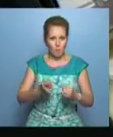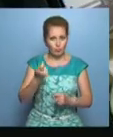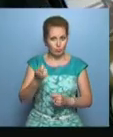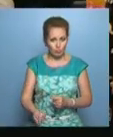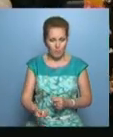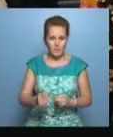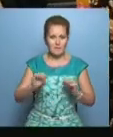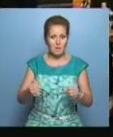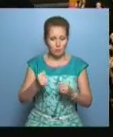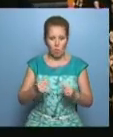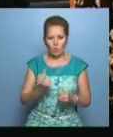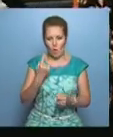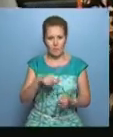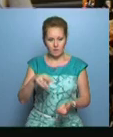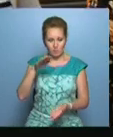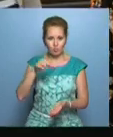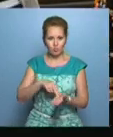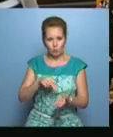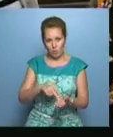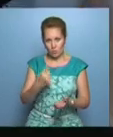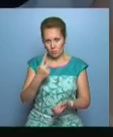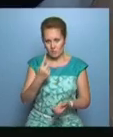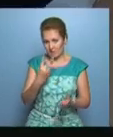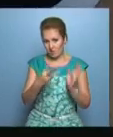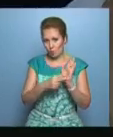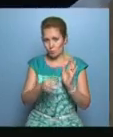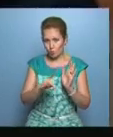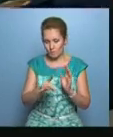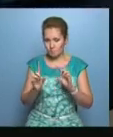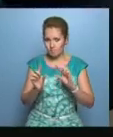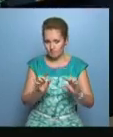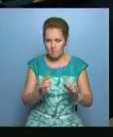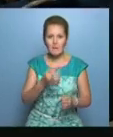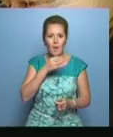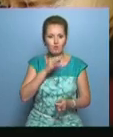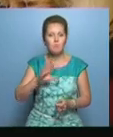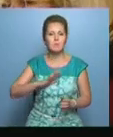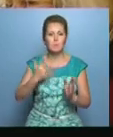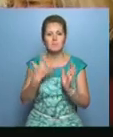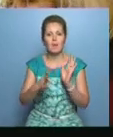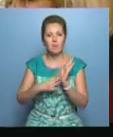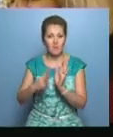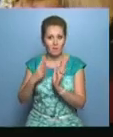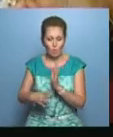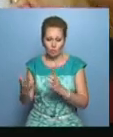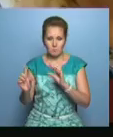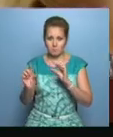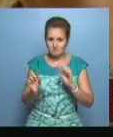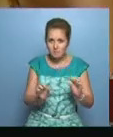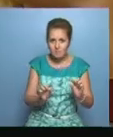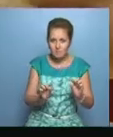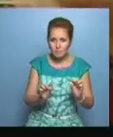почти 38 рублей. Упала цена и на яйцо. Яйцо стоило 59,90, самое дешевое. Сейчас мы видим, какую